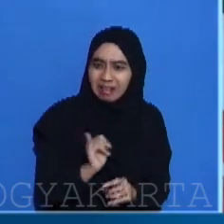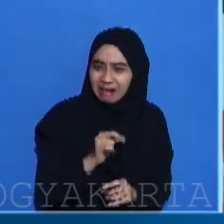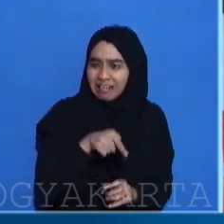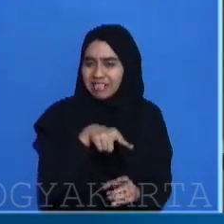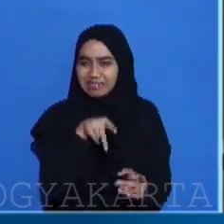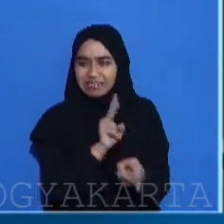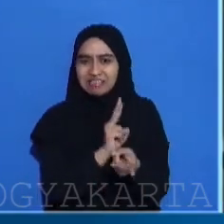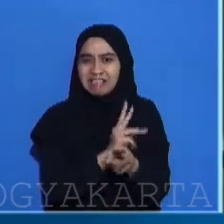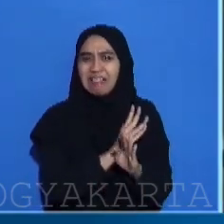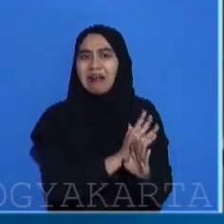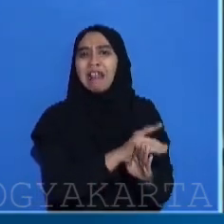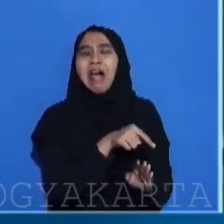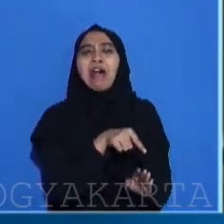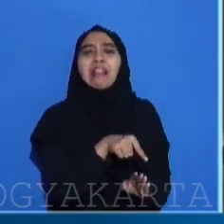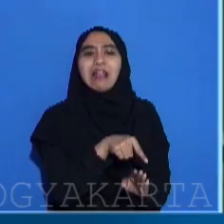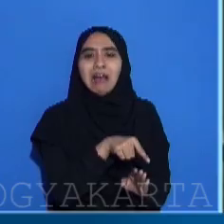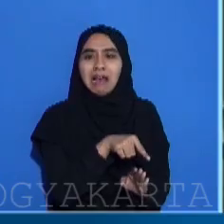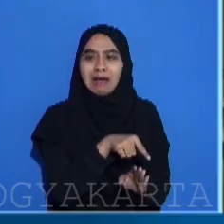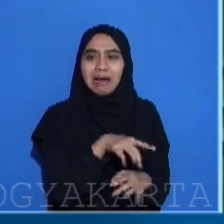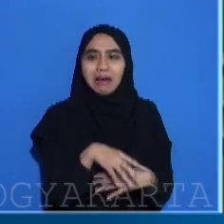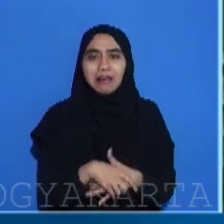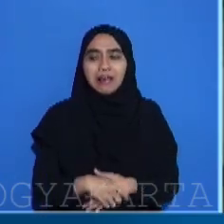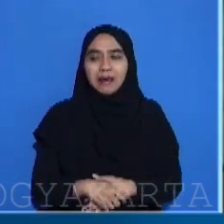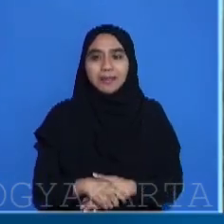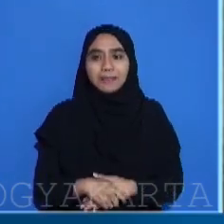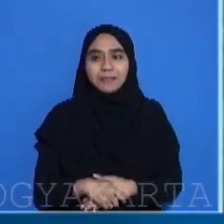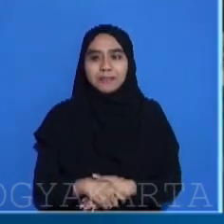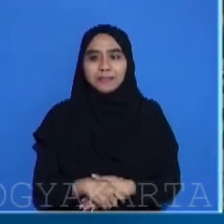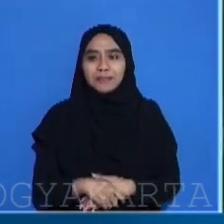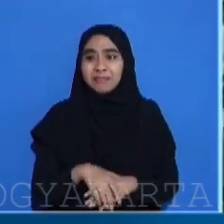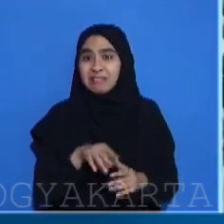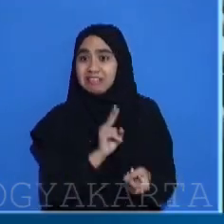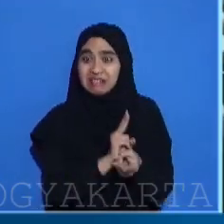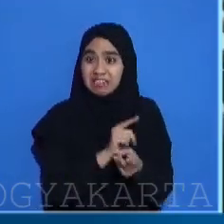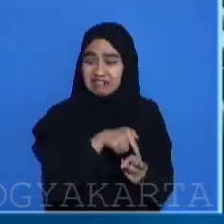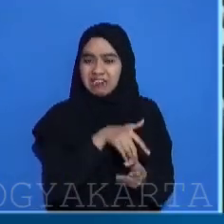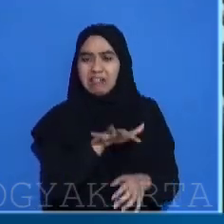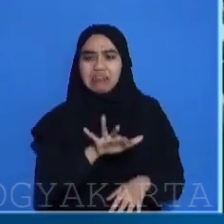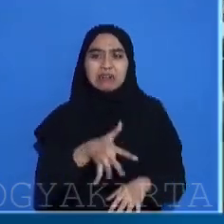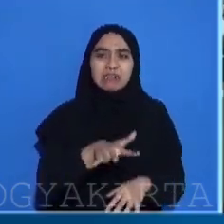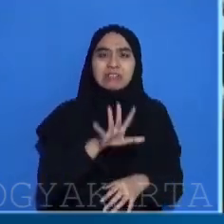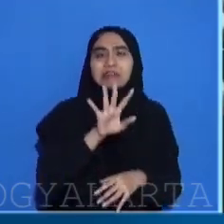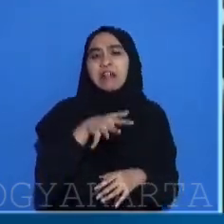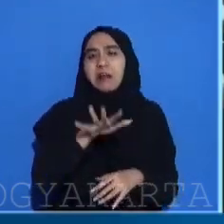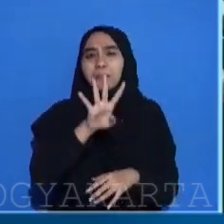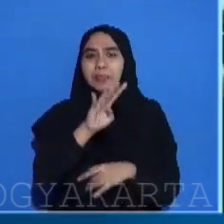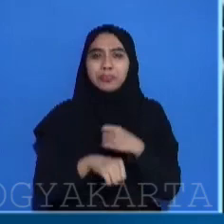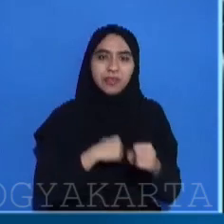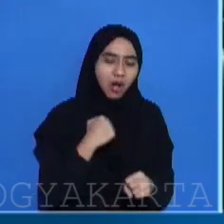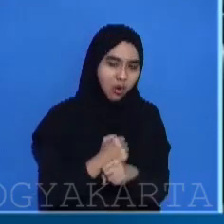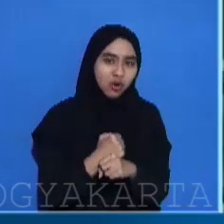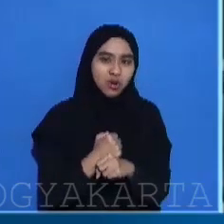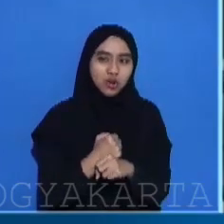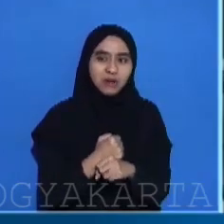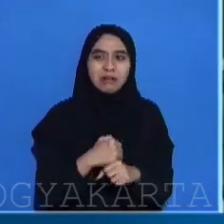asusila ia diduga telah menjalir hubungan terlarang dengan salah satu warganya selama kurang lebih 4 tahun atas dasar itu